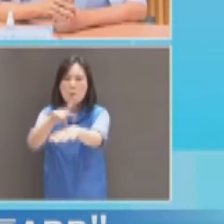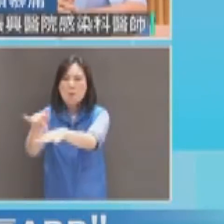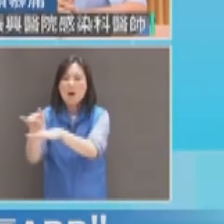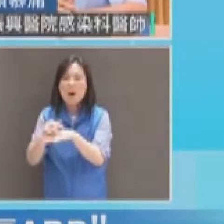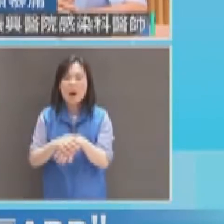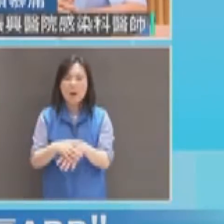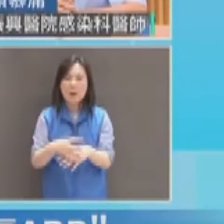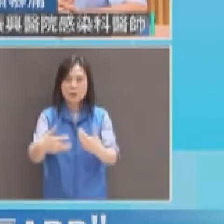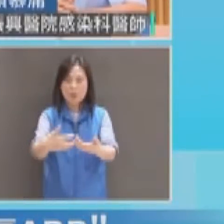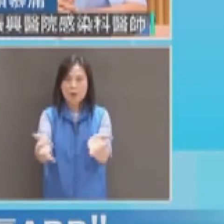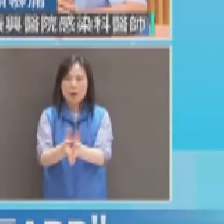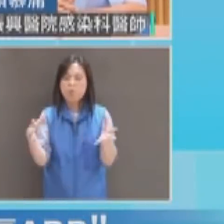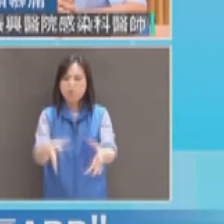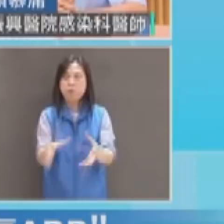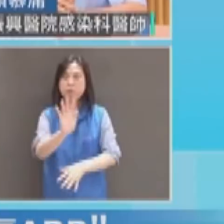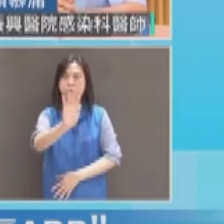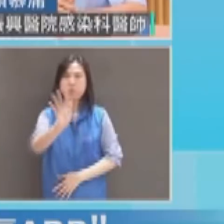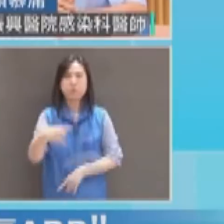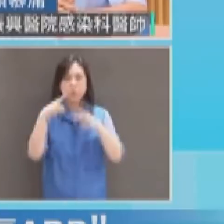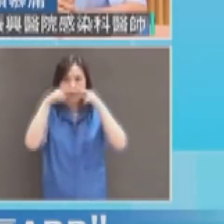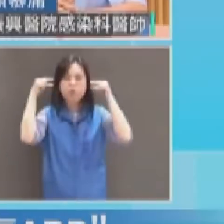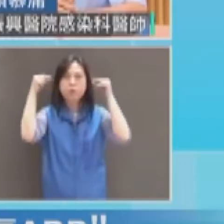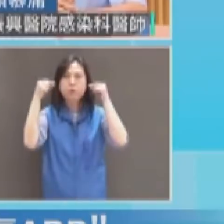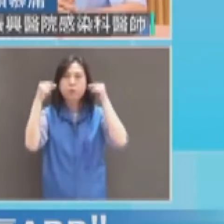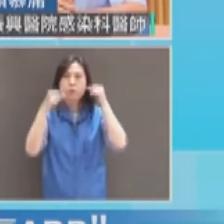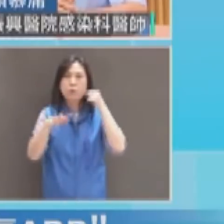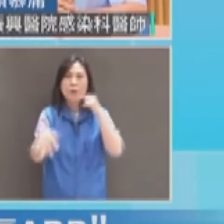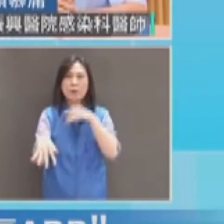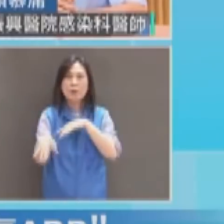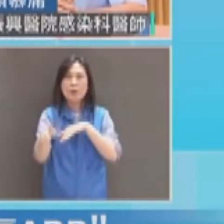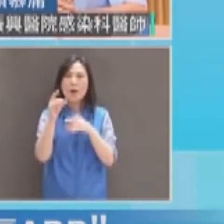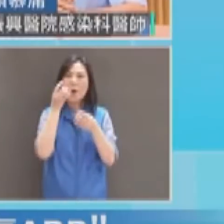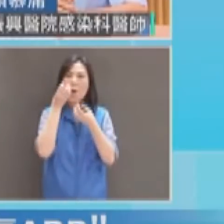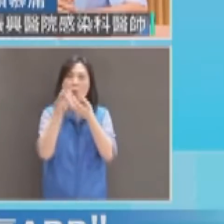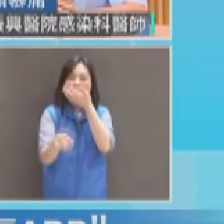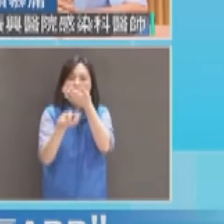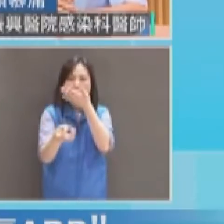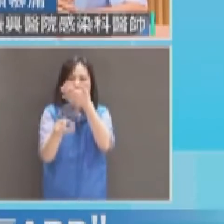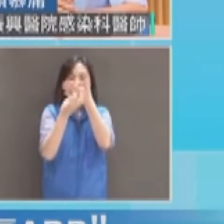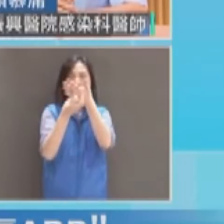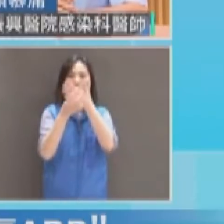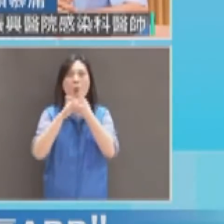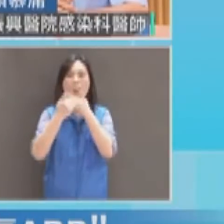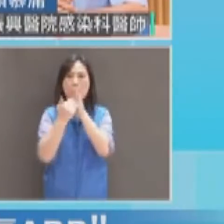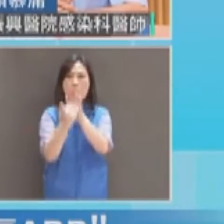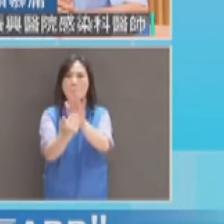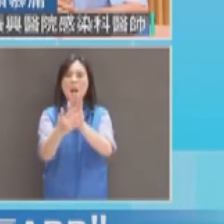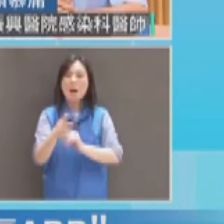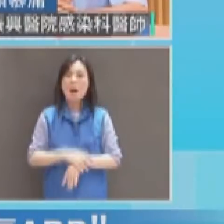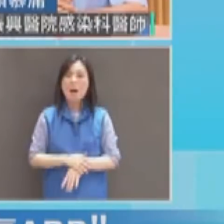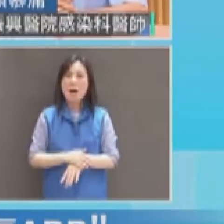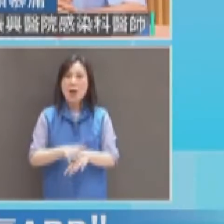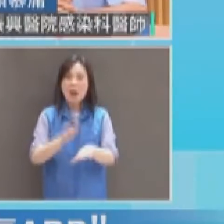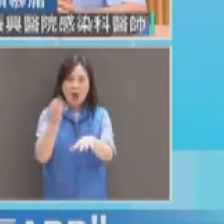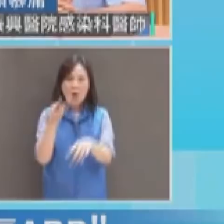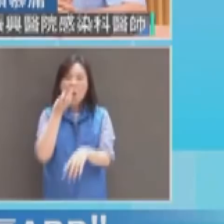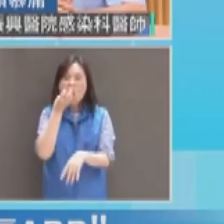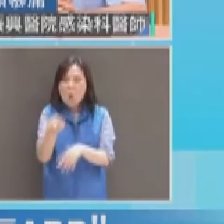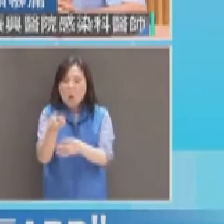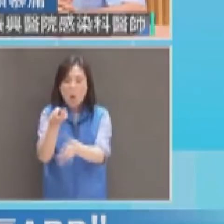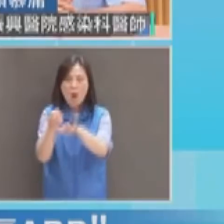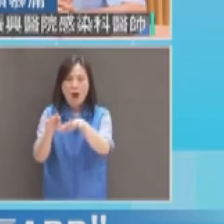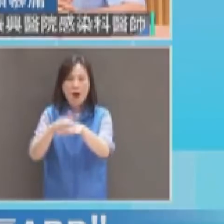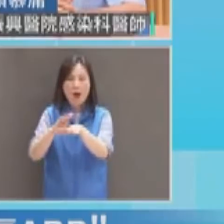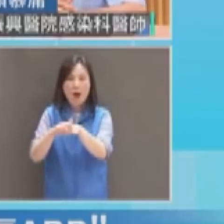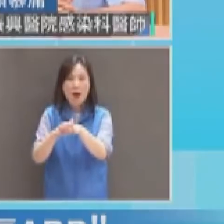聚，戴口罩，防止这个飞沫跟接触。但是接触了以后，我们的手再去摸这个门把，你看这个右手